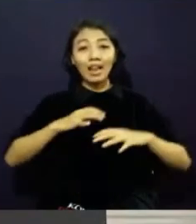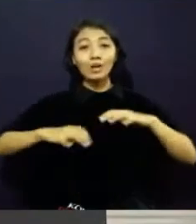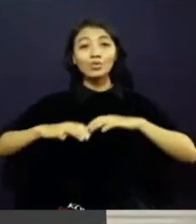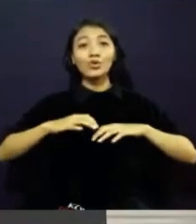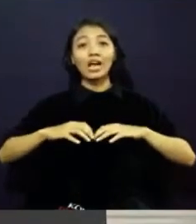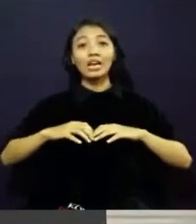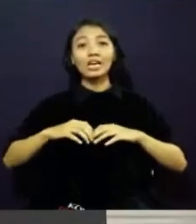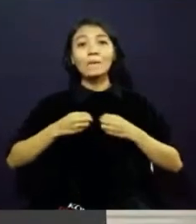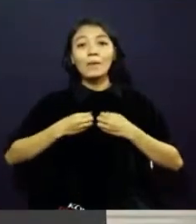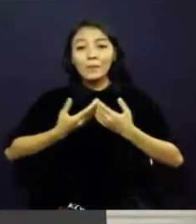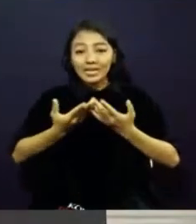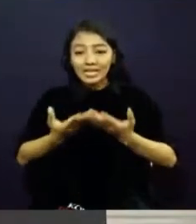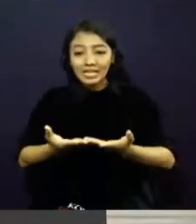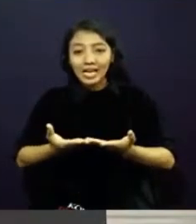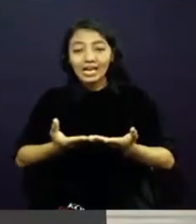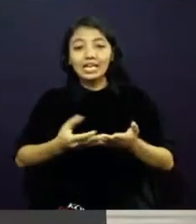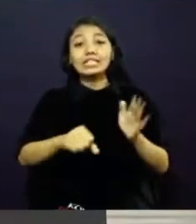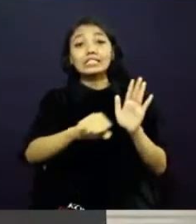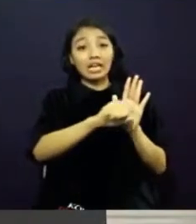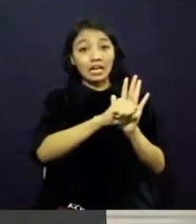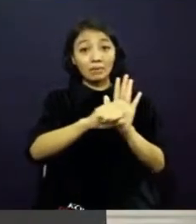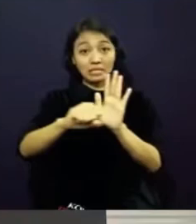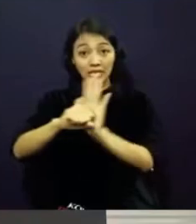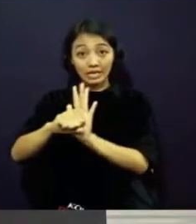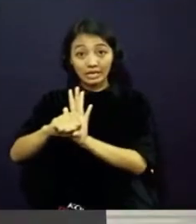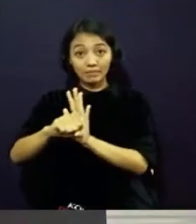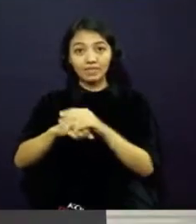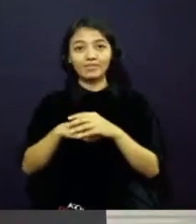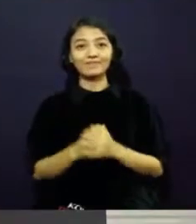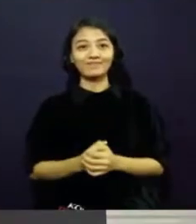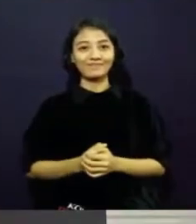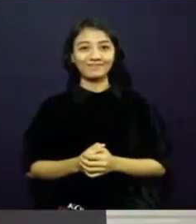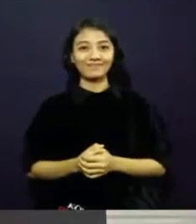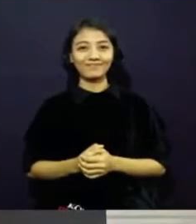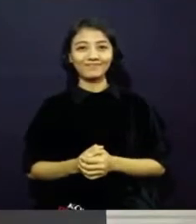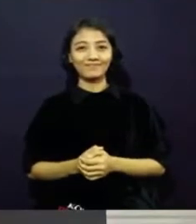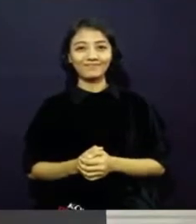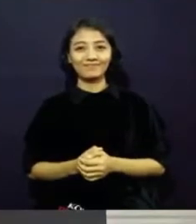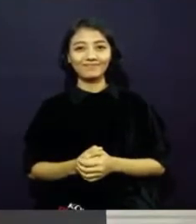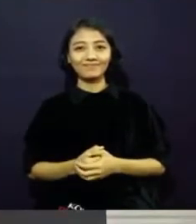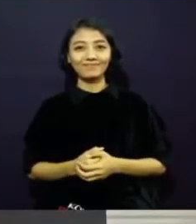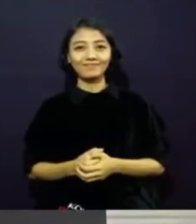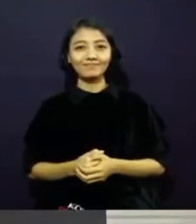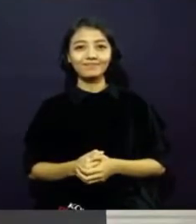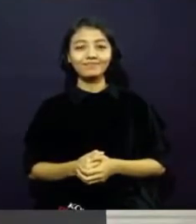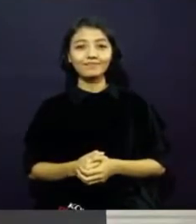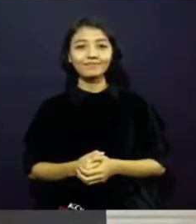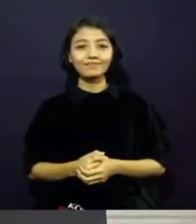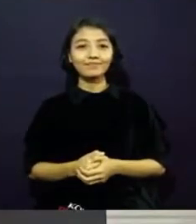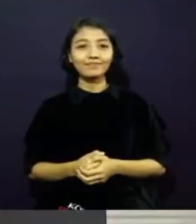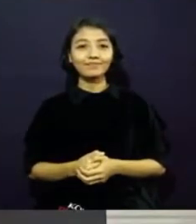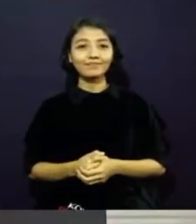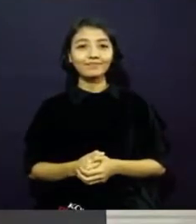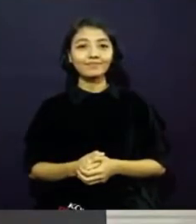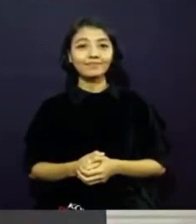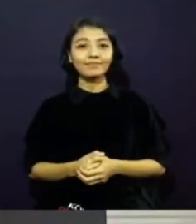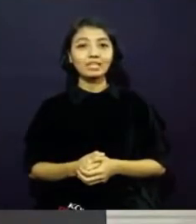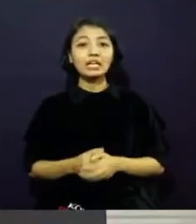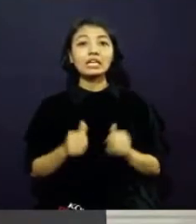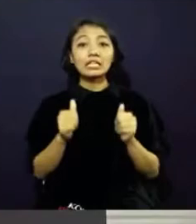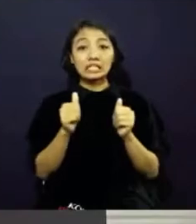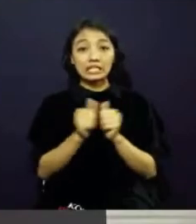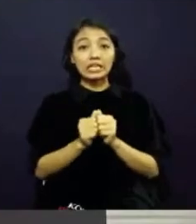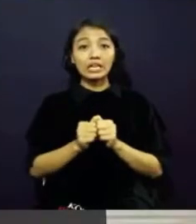orang tapi tidak dilarang untuk mengadakan perkumpulan sedikit orang dengan